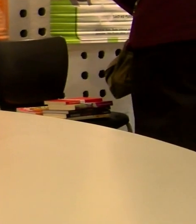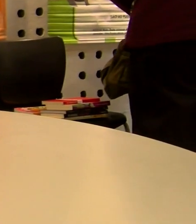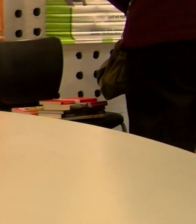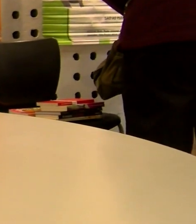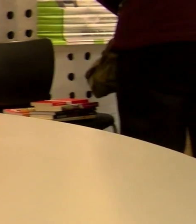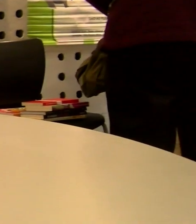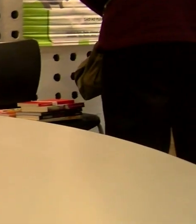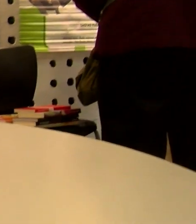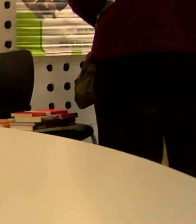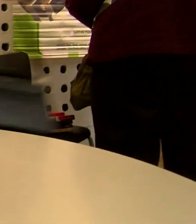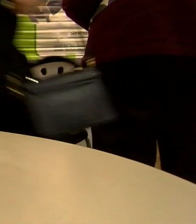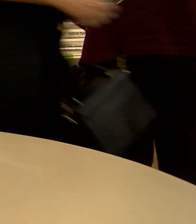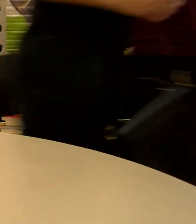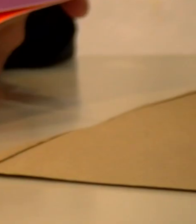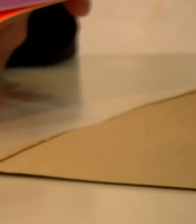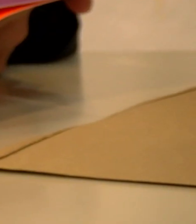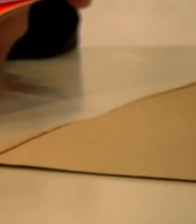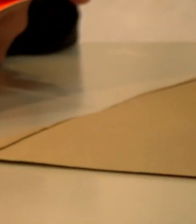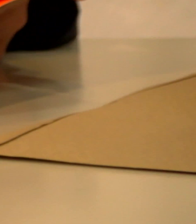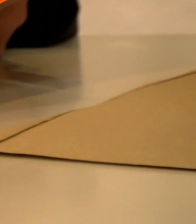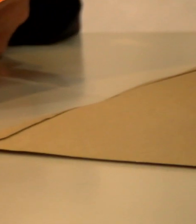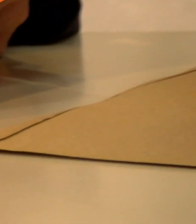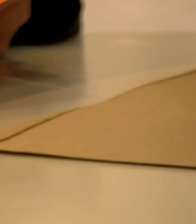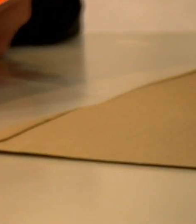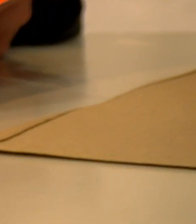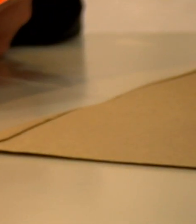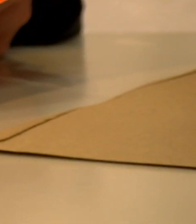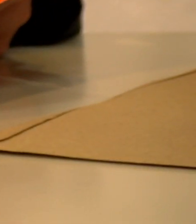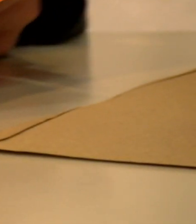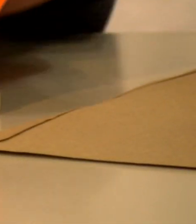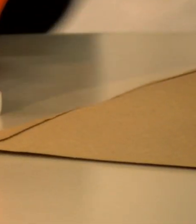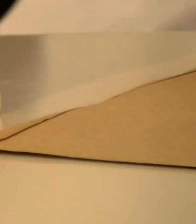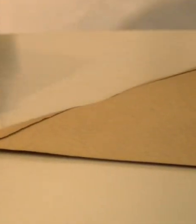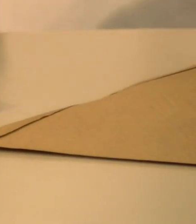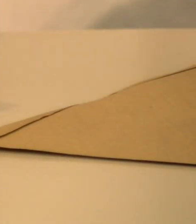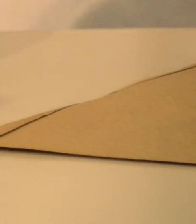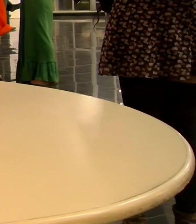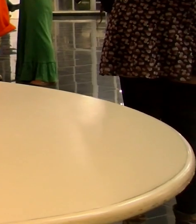distribuir autógrafos, conversar e tirar fotos.